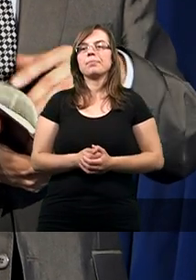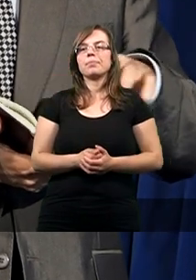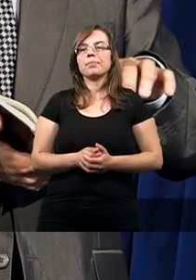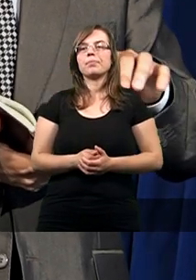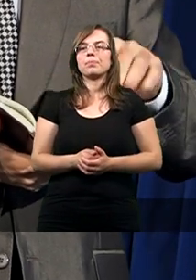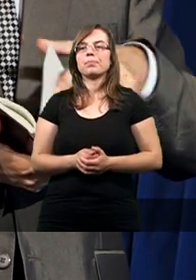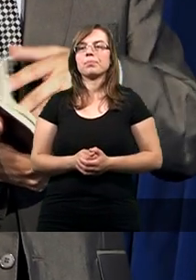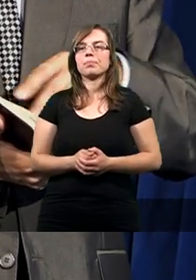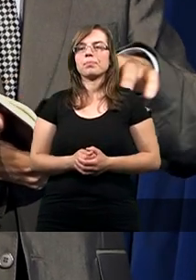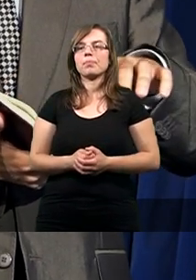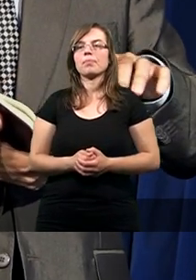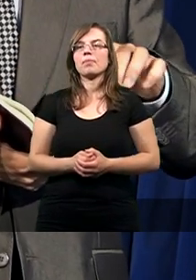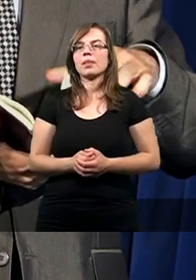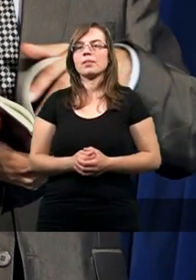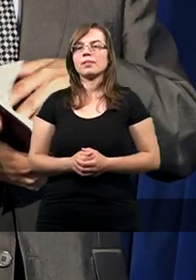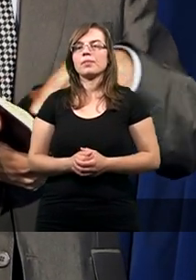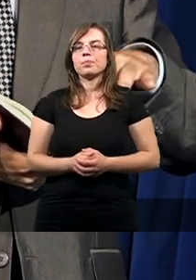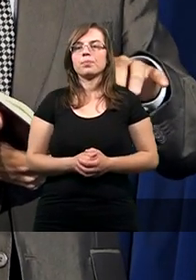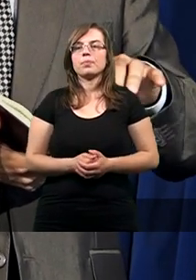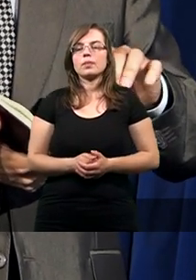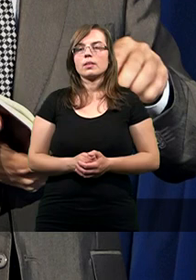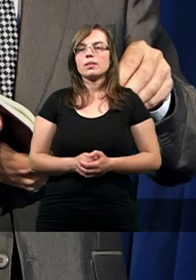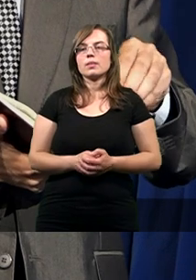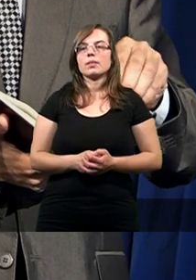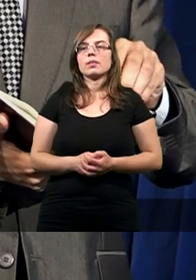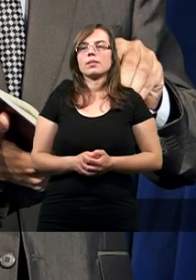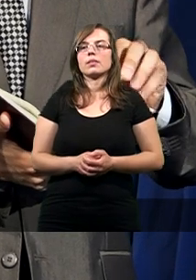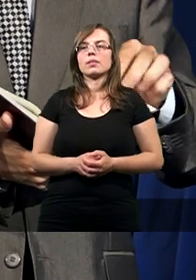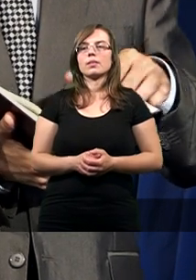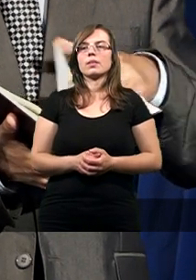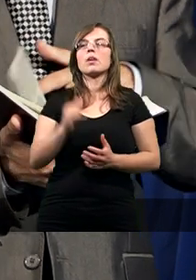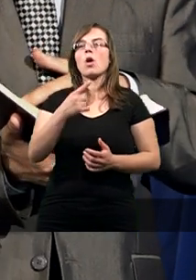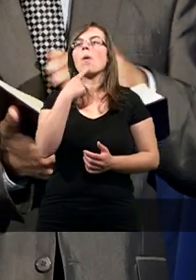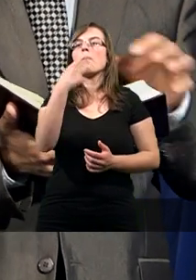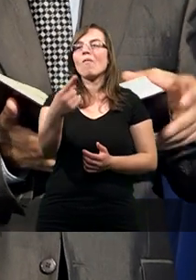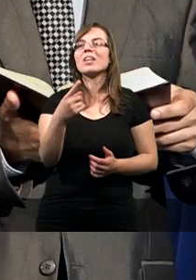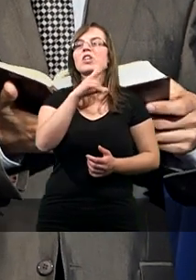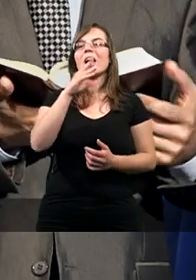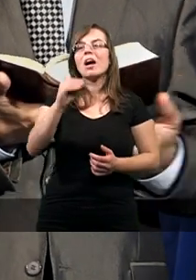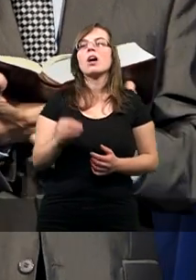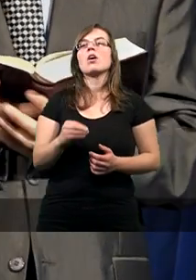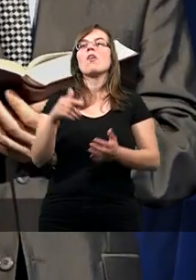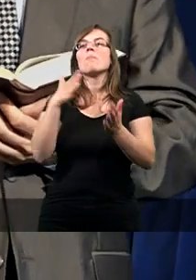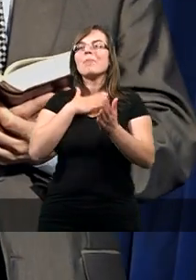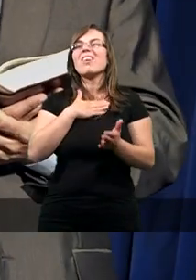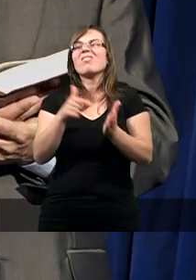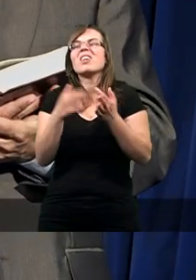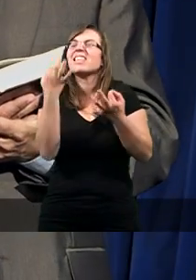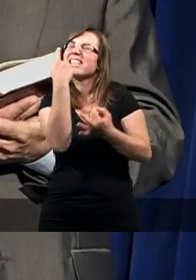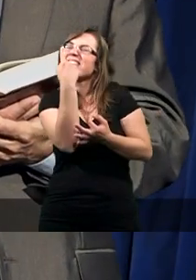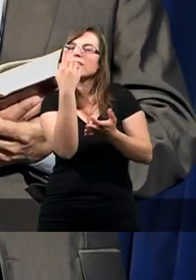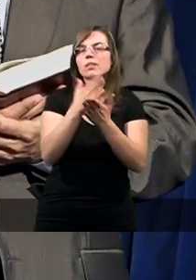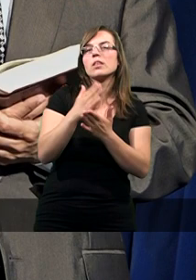to the conference president, there's only one criteria that's important to us. I powiedzieli, że mają właściwie